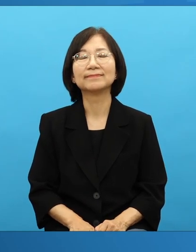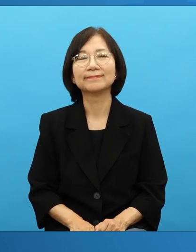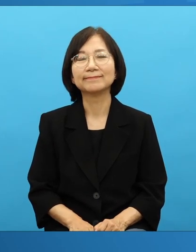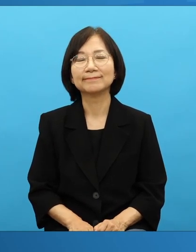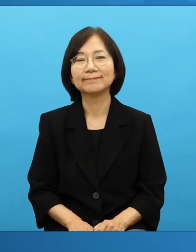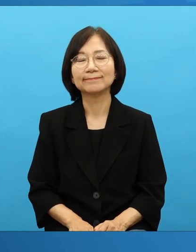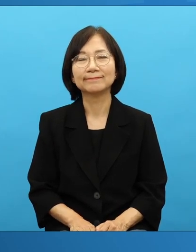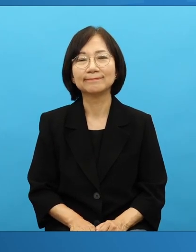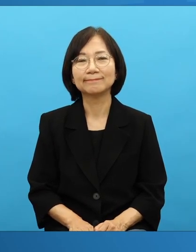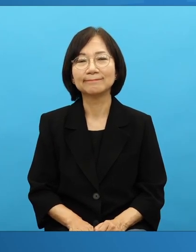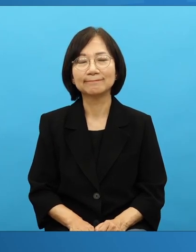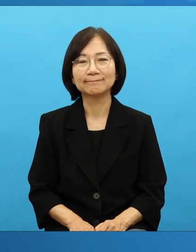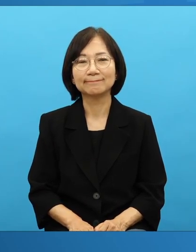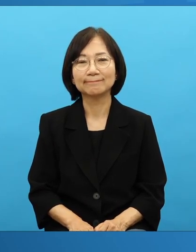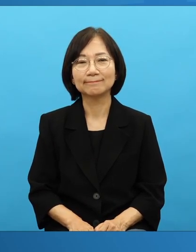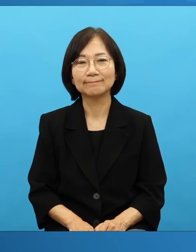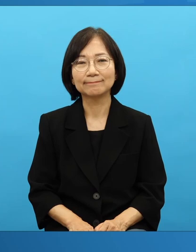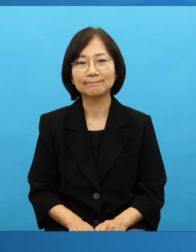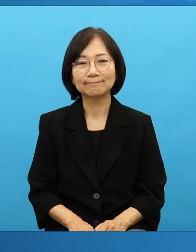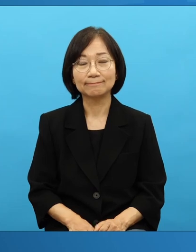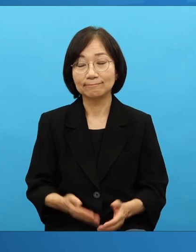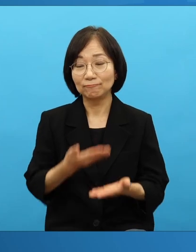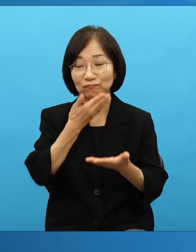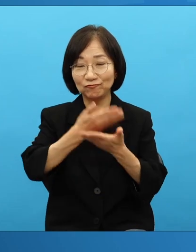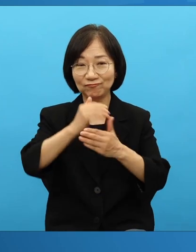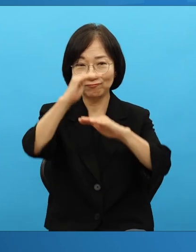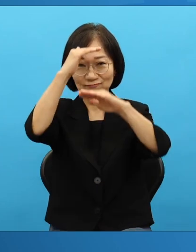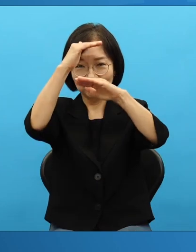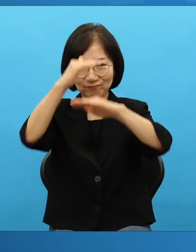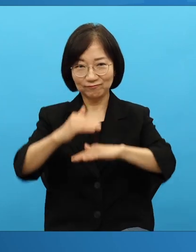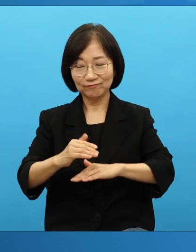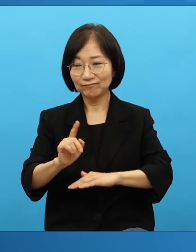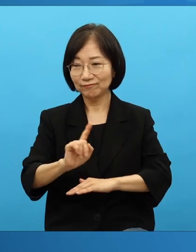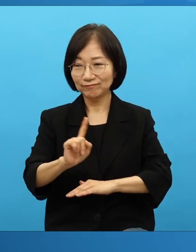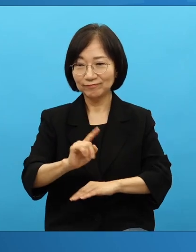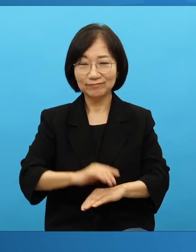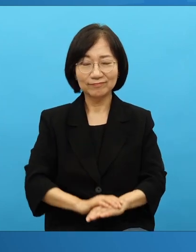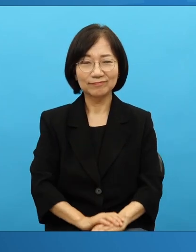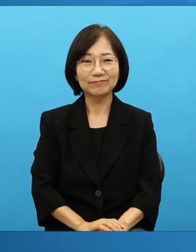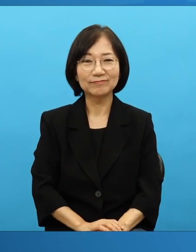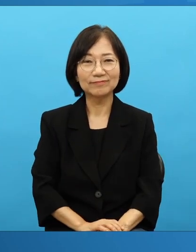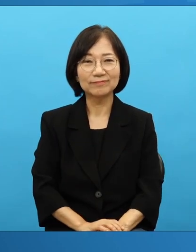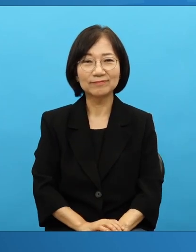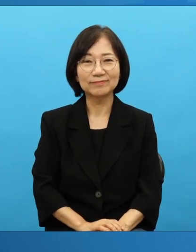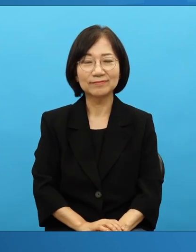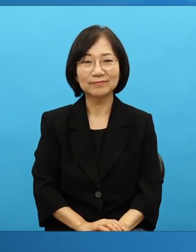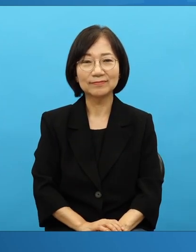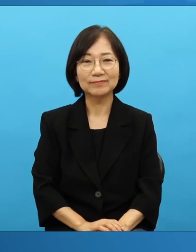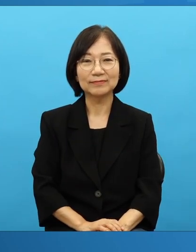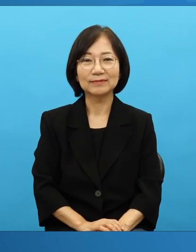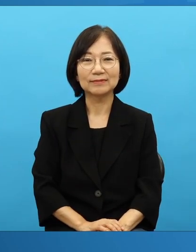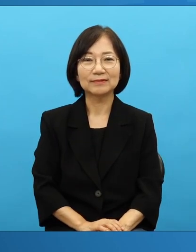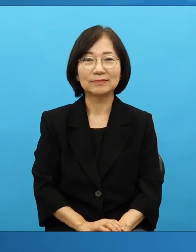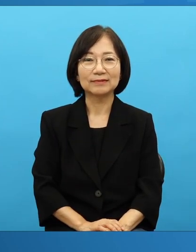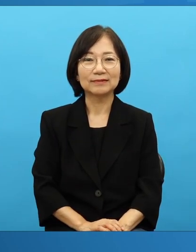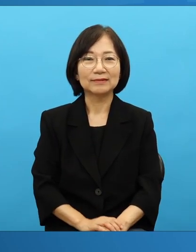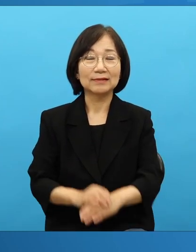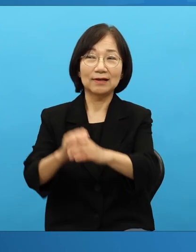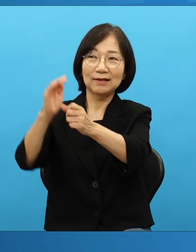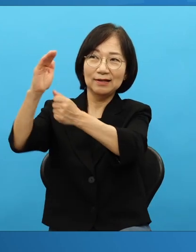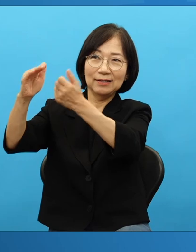본론은 뭡니까? 本论是什么呢? 하나님이 이 축복을 가지고 답을 주셨고